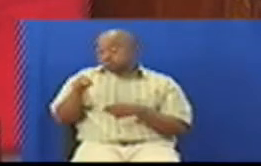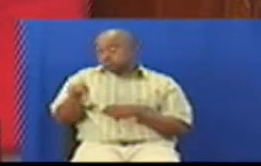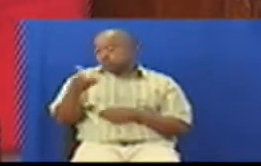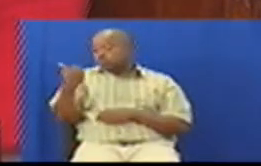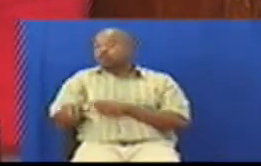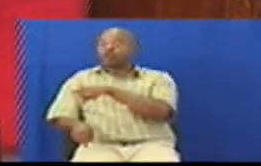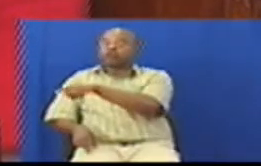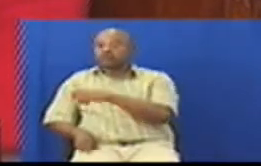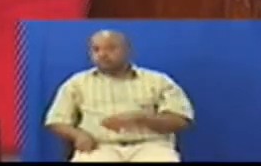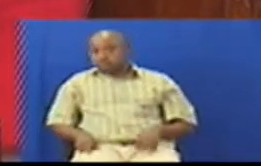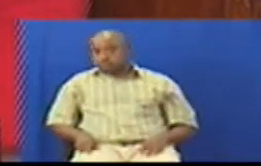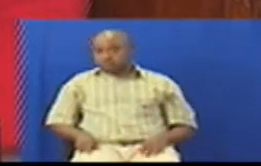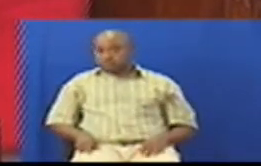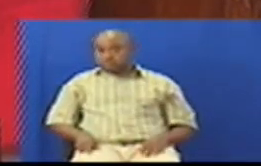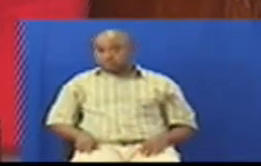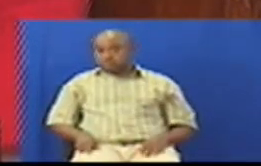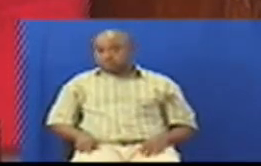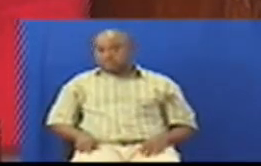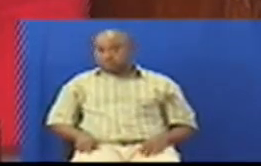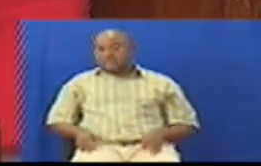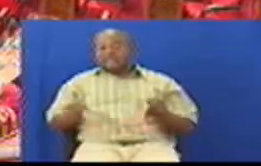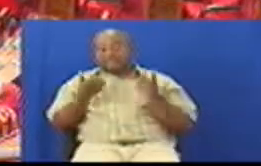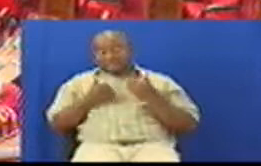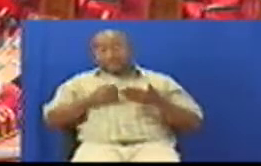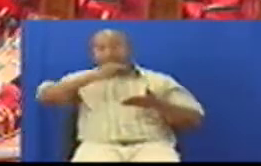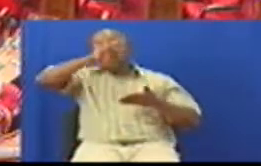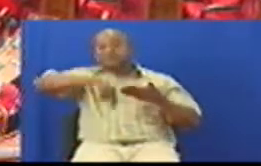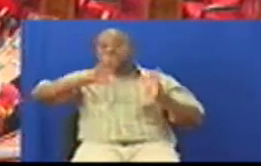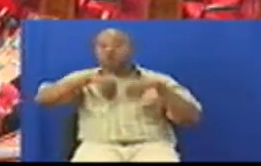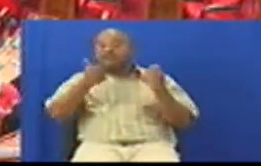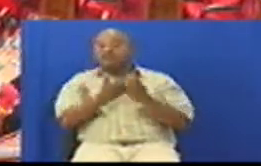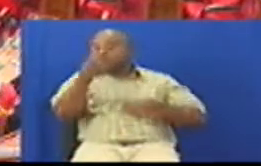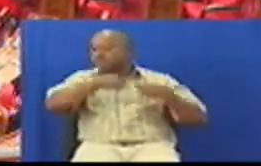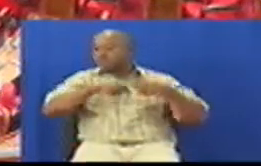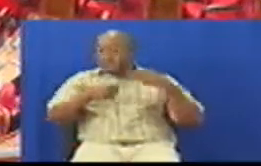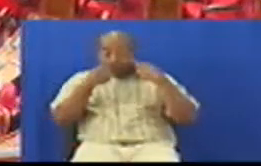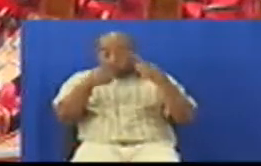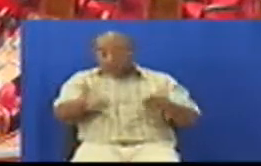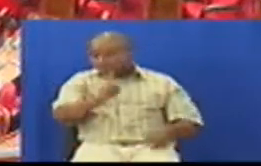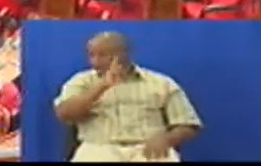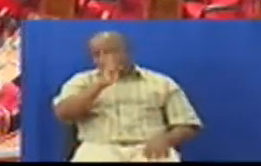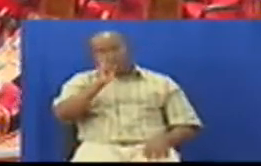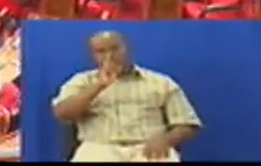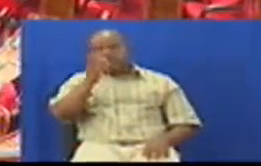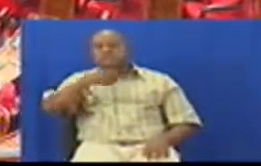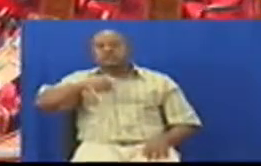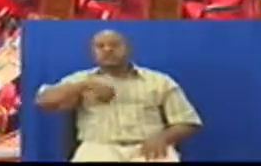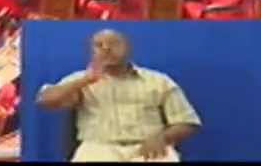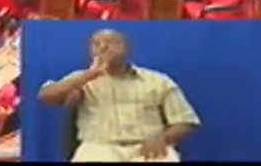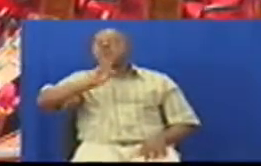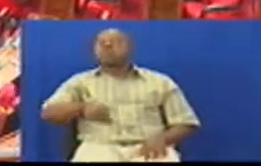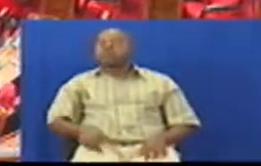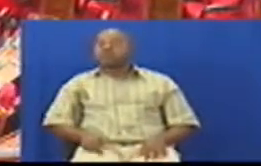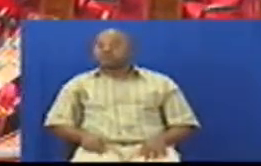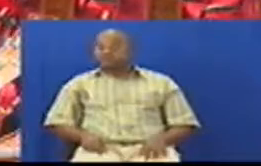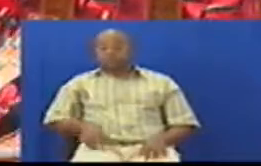Mheshimiwa Spika, mambo haya kama msajili wa vyama vya siasa anaendelea tu kuangalia, tunakwenda wapi? Na mimi nakukumbusha